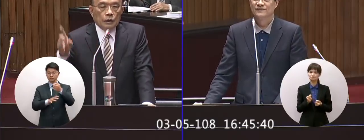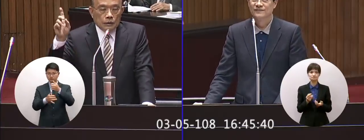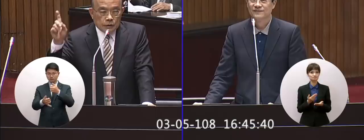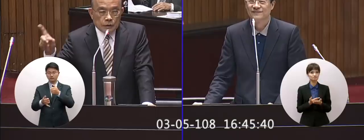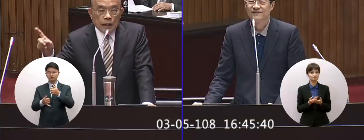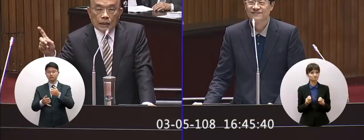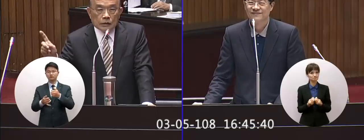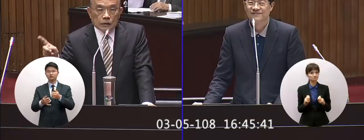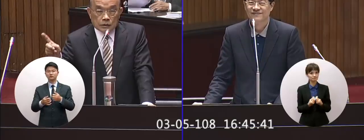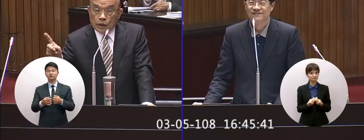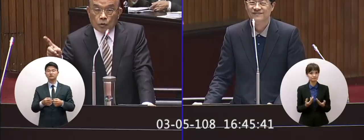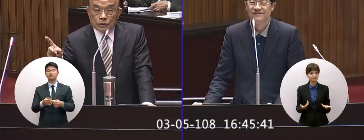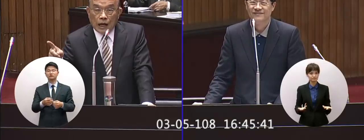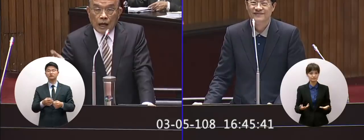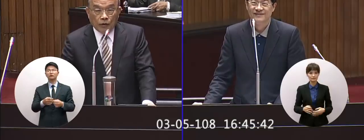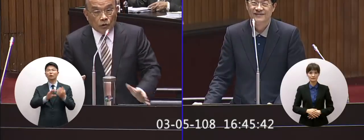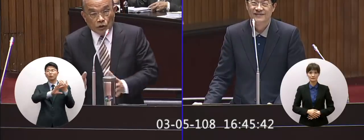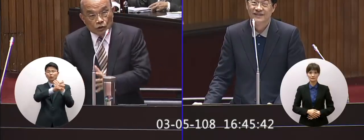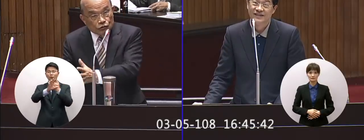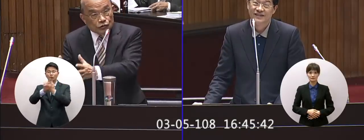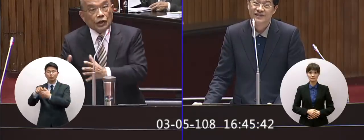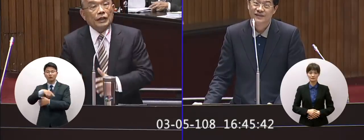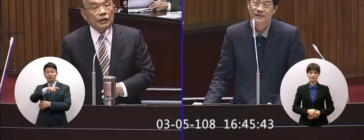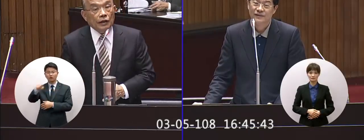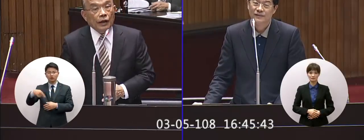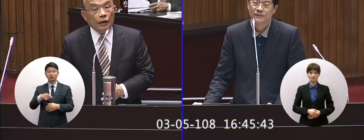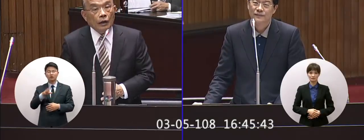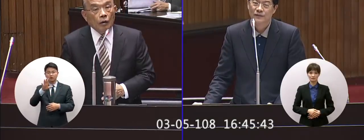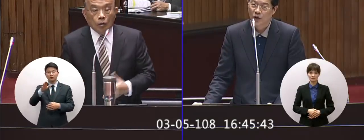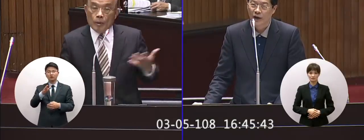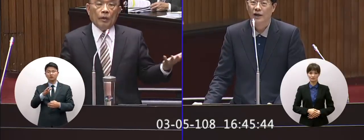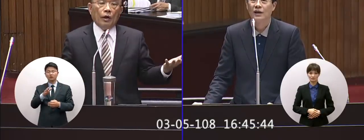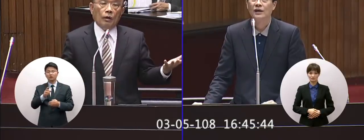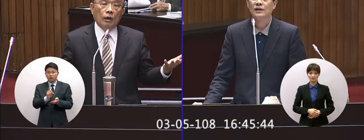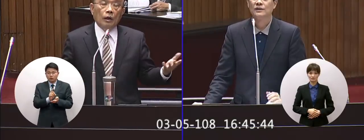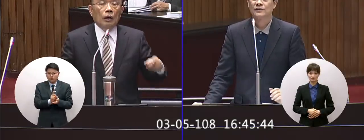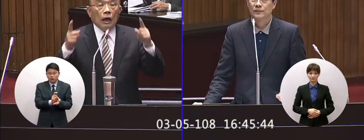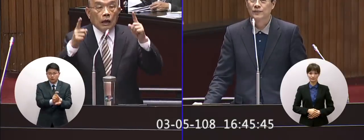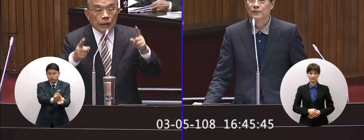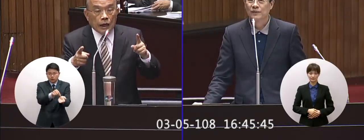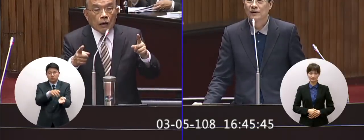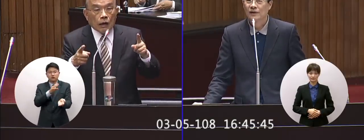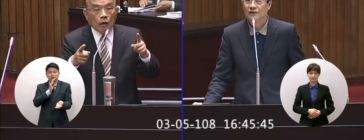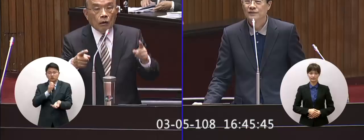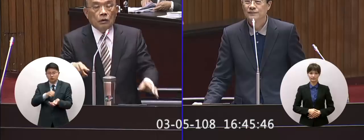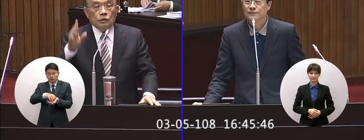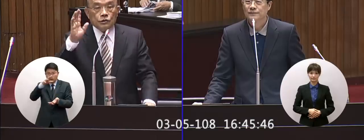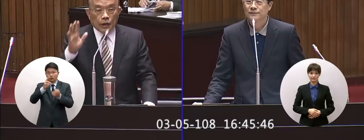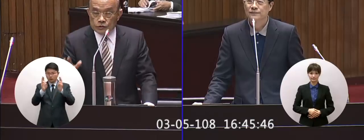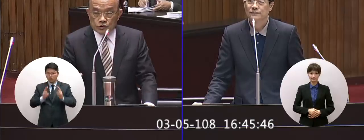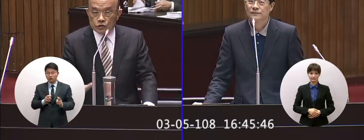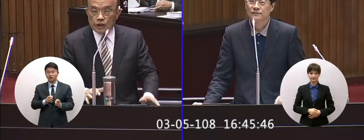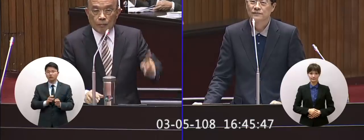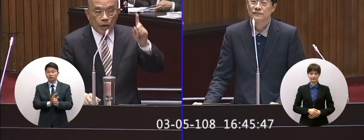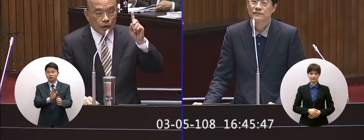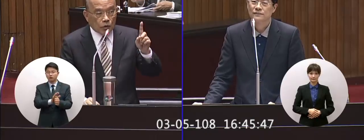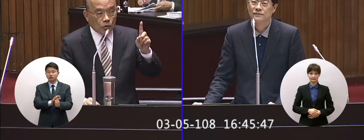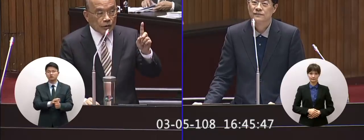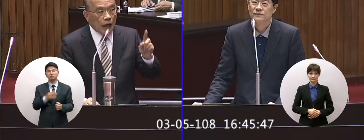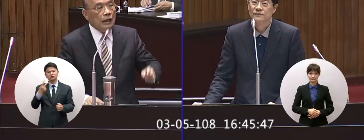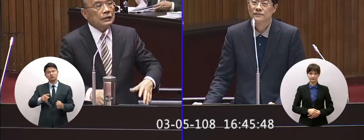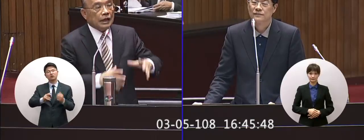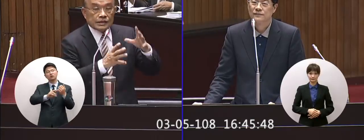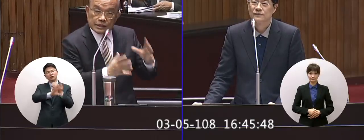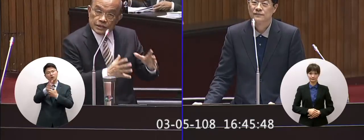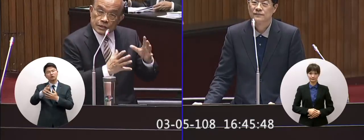员，那些国家还有核子潜艇呢，我们没有。而你要看哦，全世界没有一